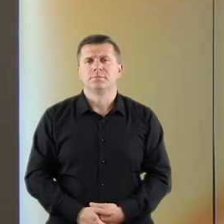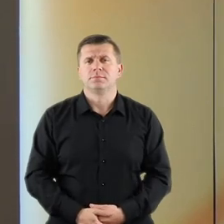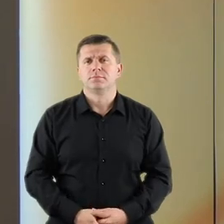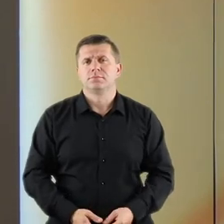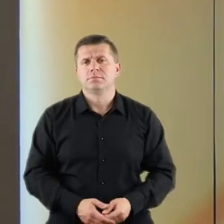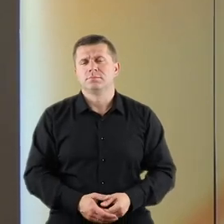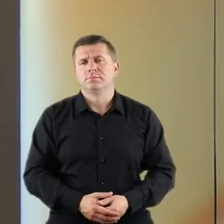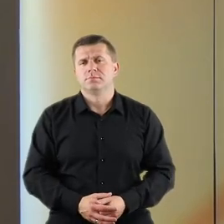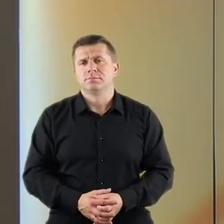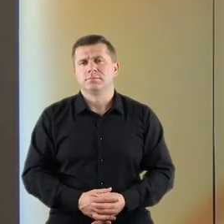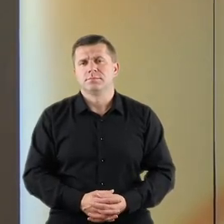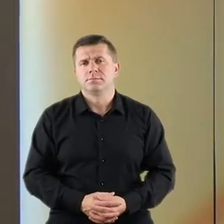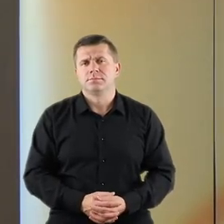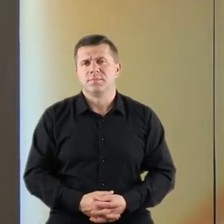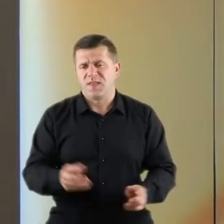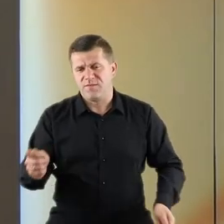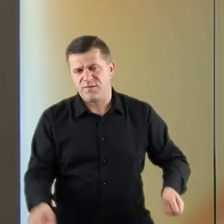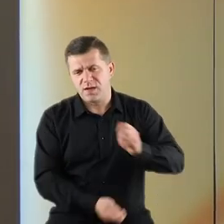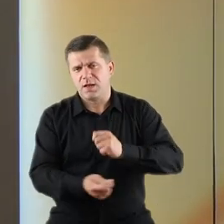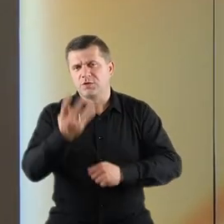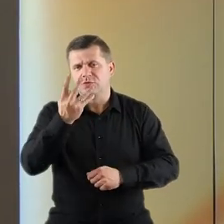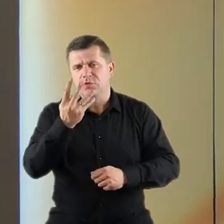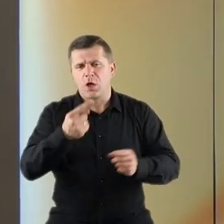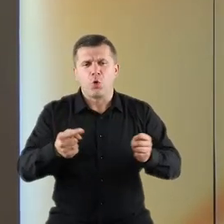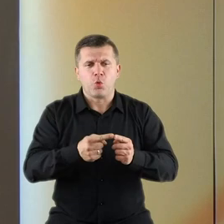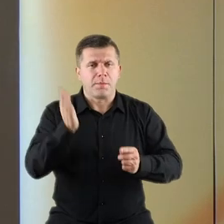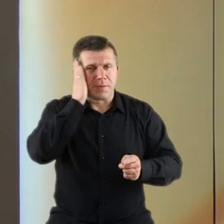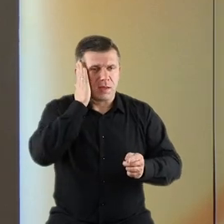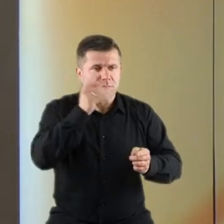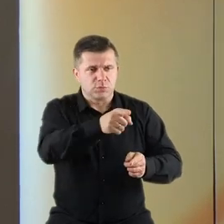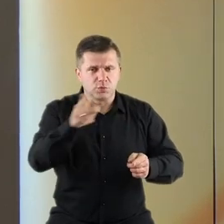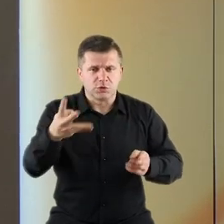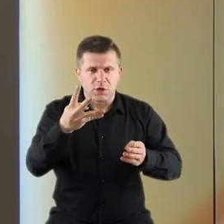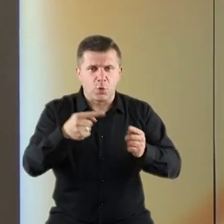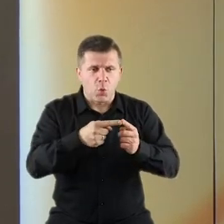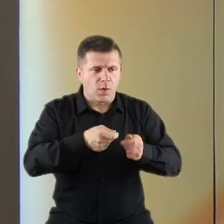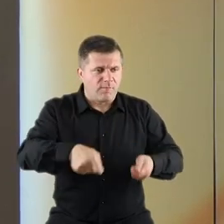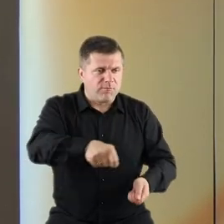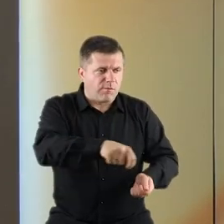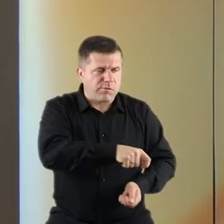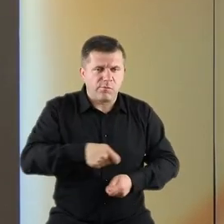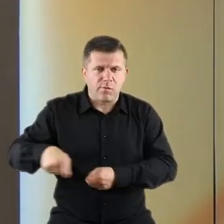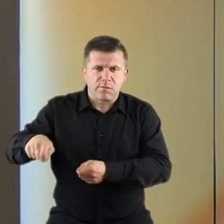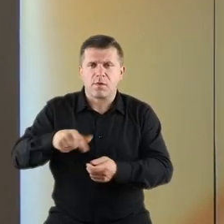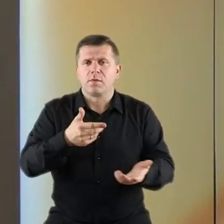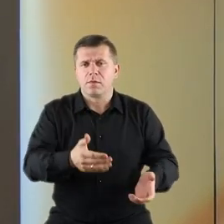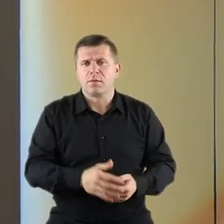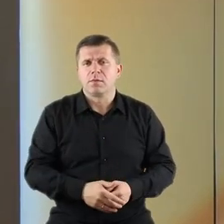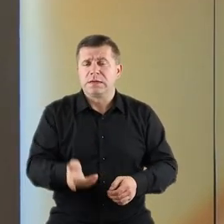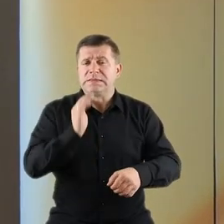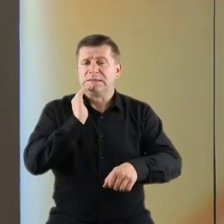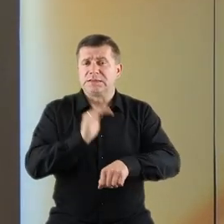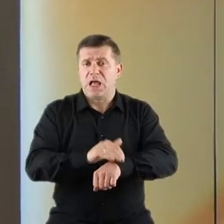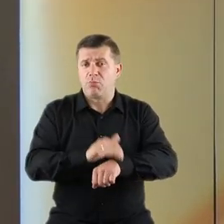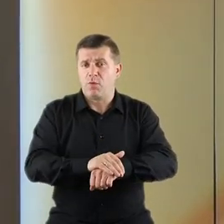domu wylać w cztery rogi mieszkania zrobić proszę państwa zamówienia a